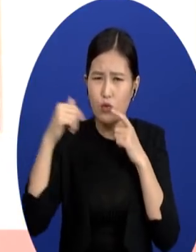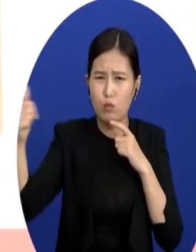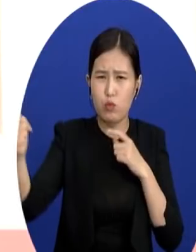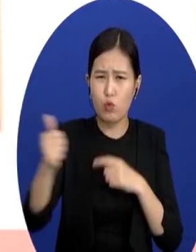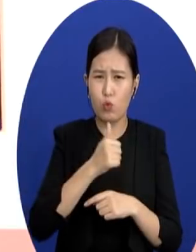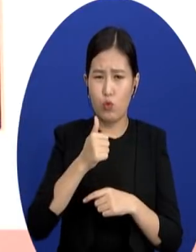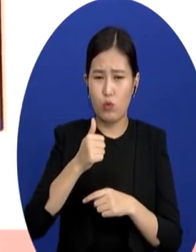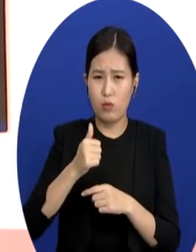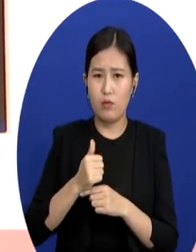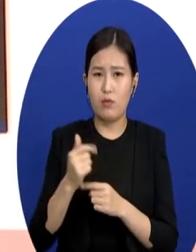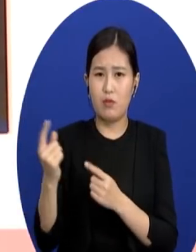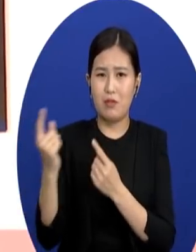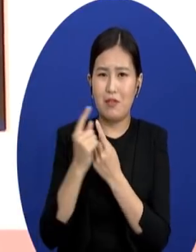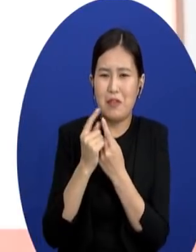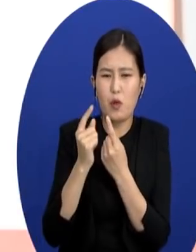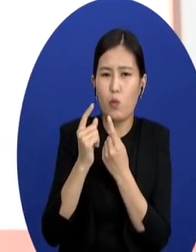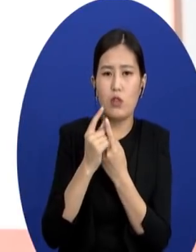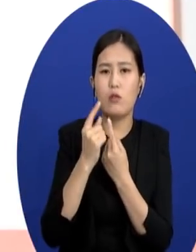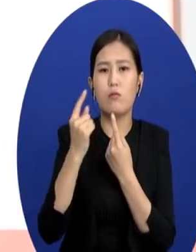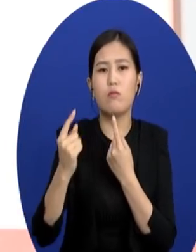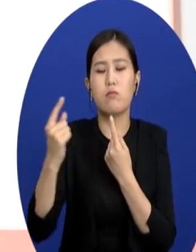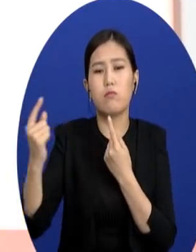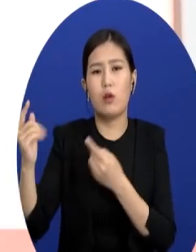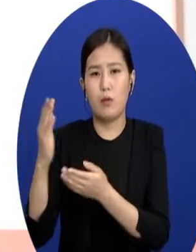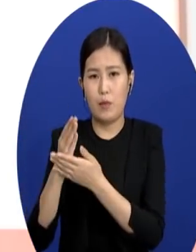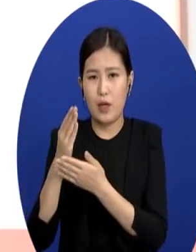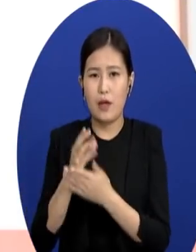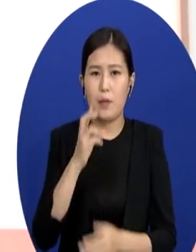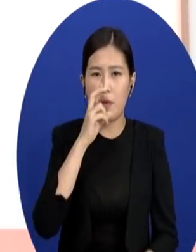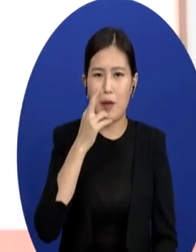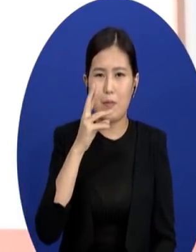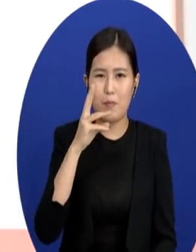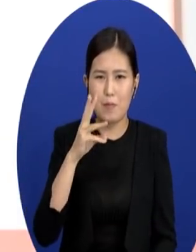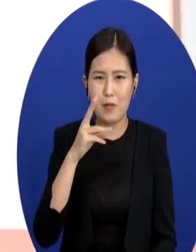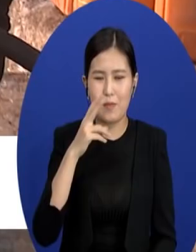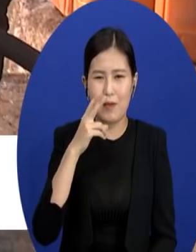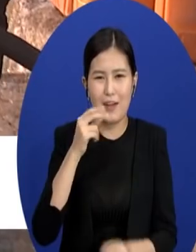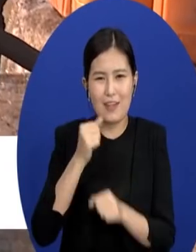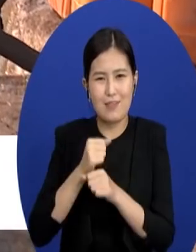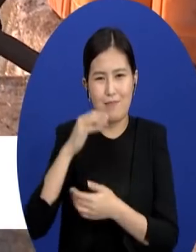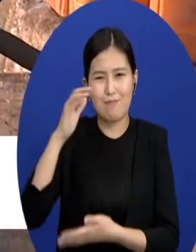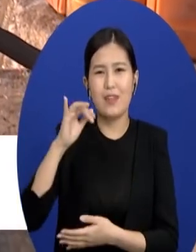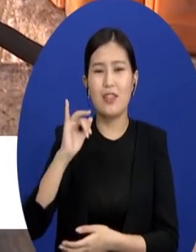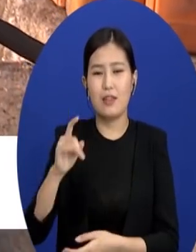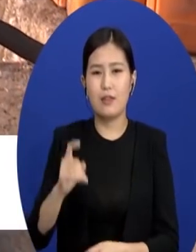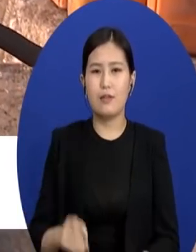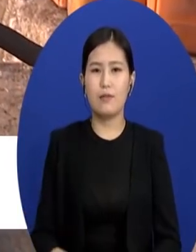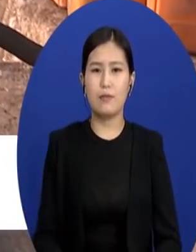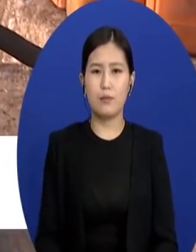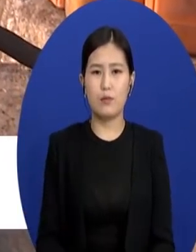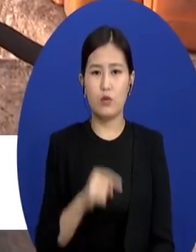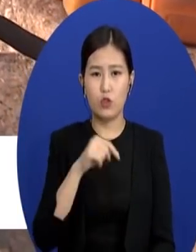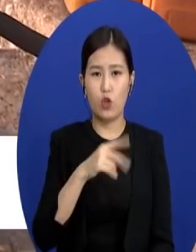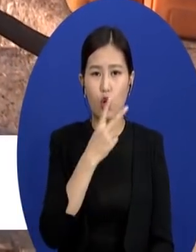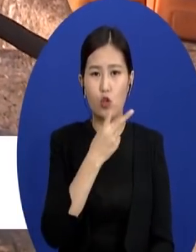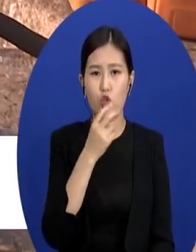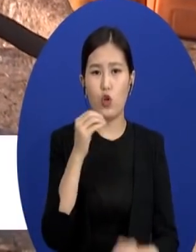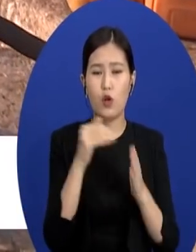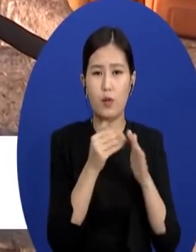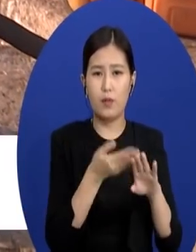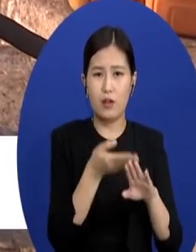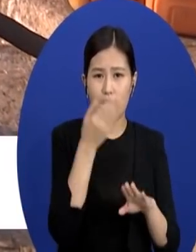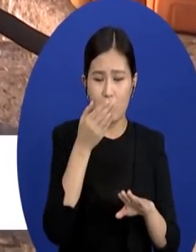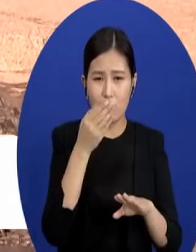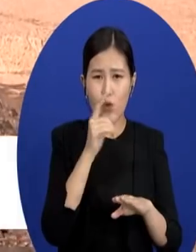Тэгээ ирээл зайгаа бариад зогсчдээ. Хагас бүтэн сайдр бол бас жоохон ачаал ихтэй л байна. Өнөөдөр 220 мянган гаруй өрх гэр